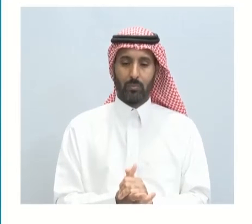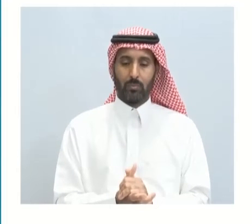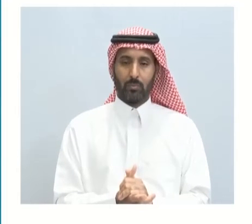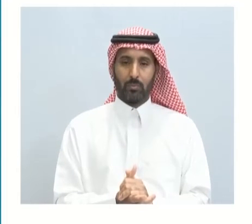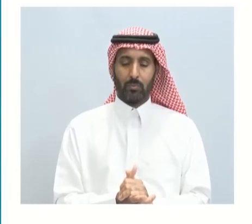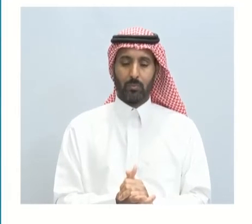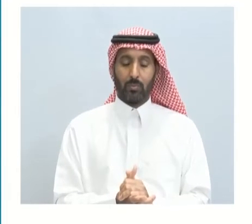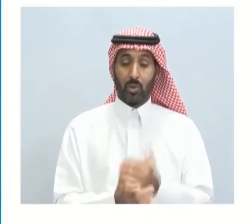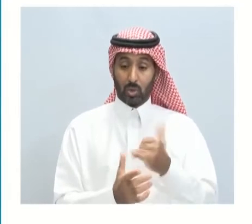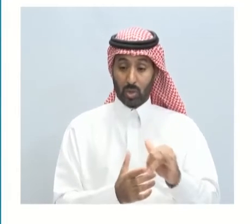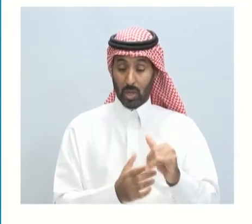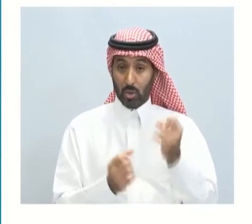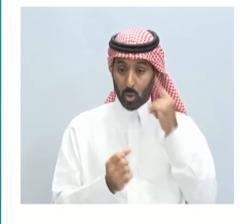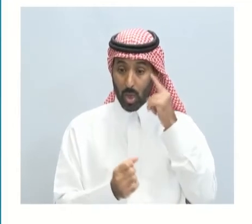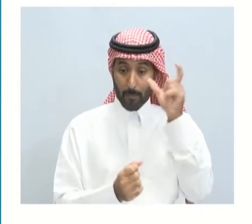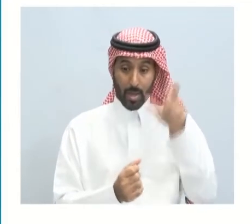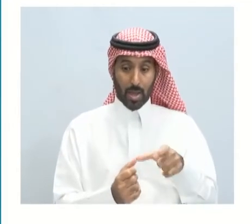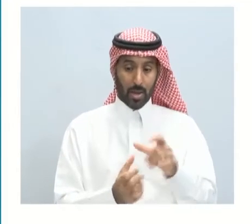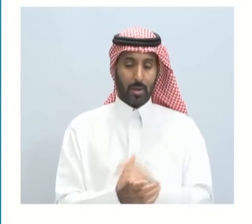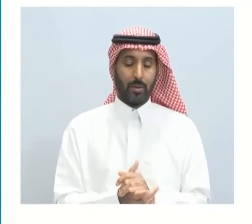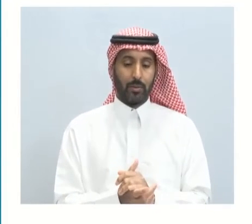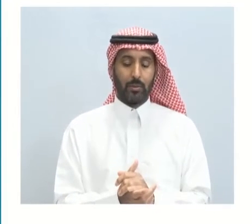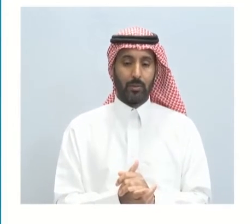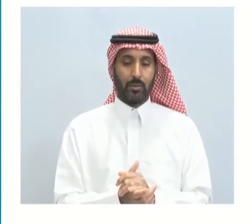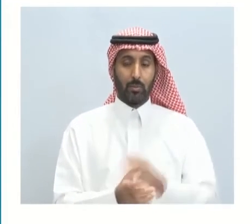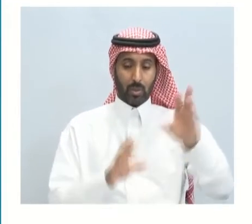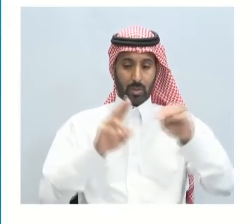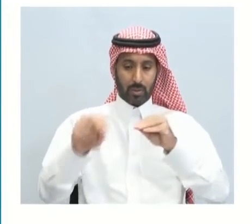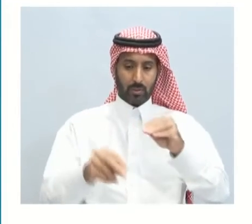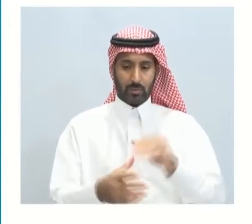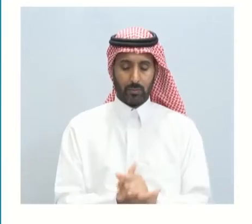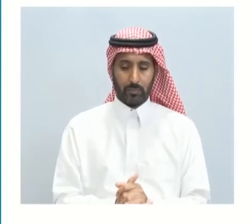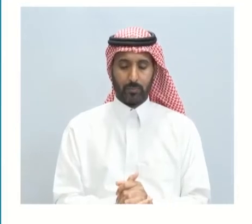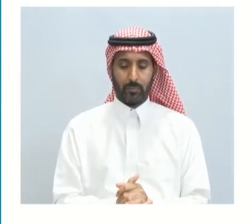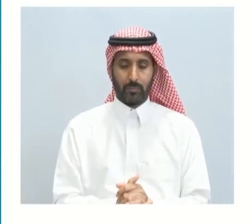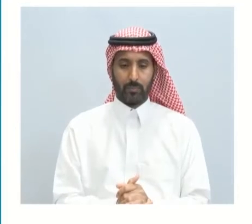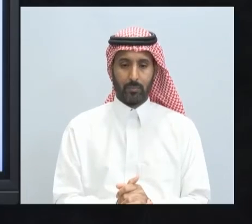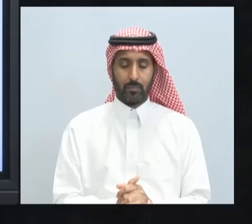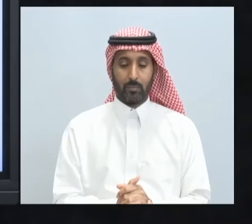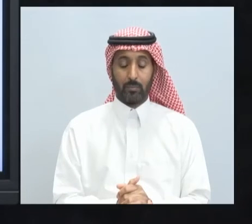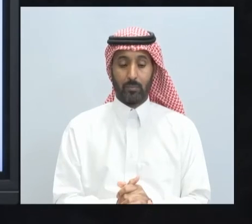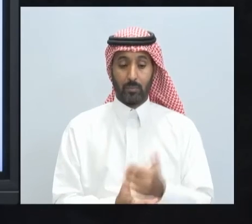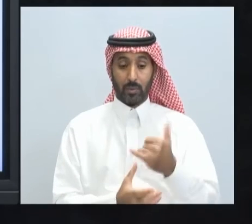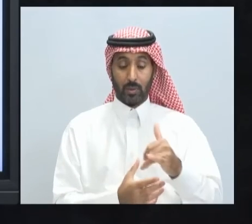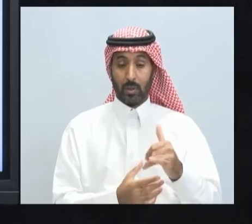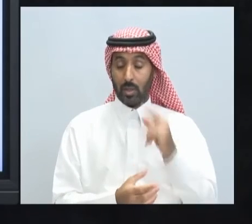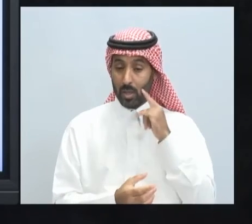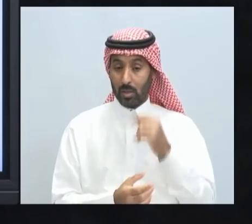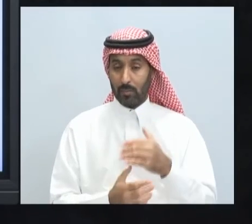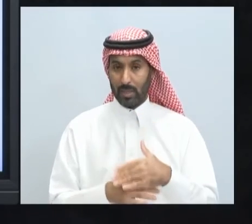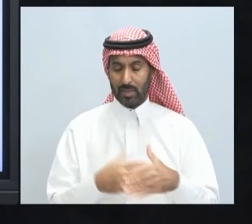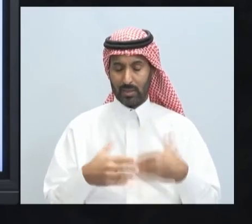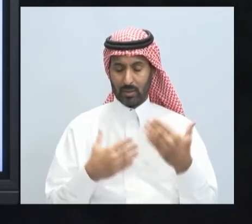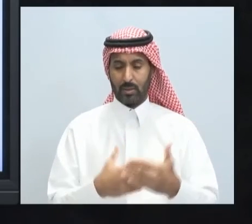يعتبر سلوك علماء من هذه القصه او من هذا موقف تطرقنا لمهارات